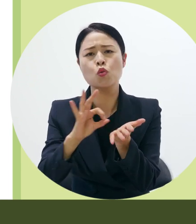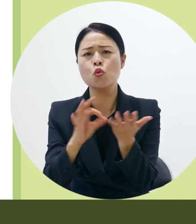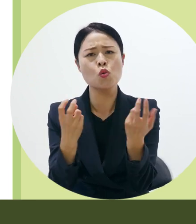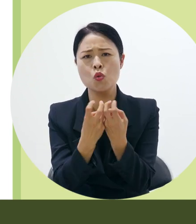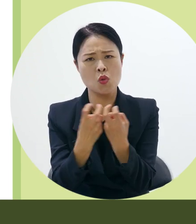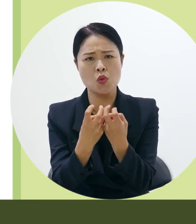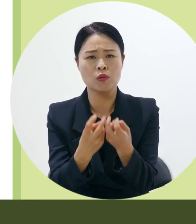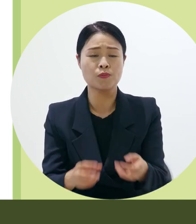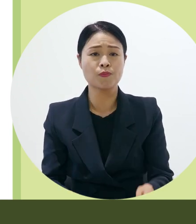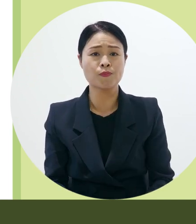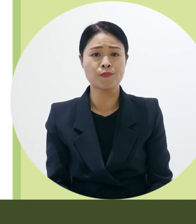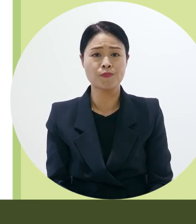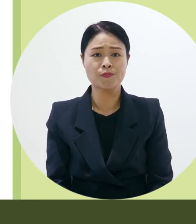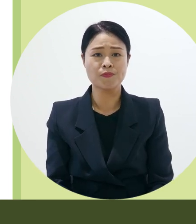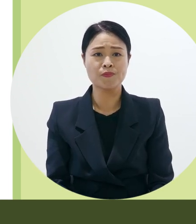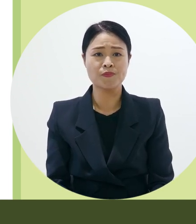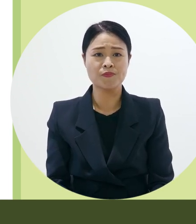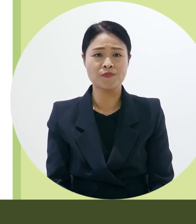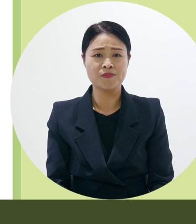어떻게 사용합니까?